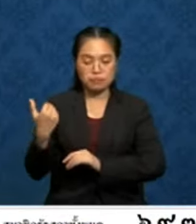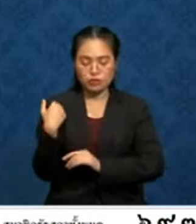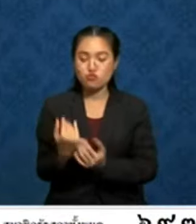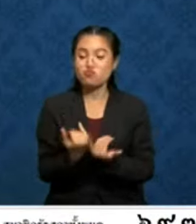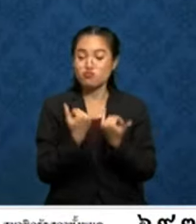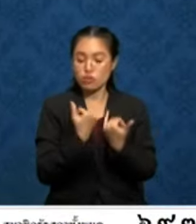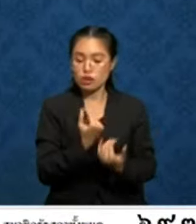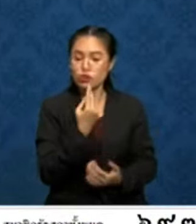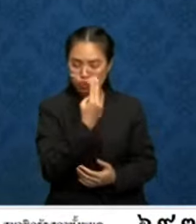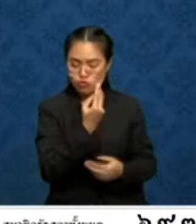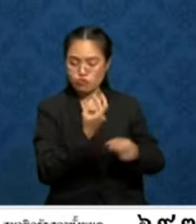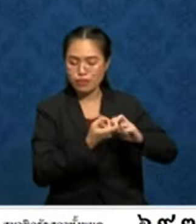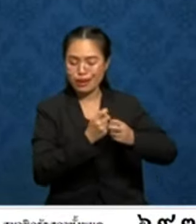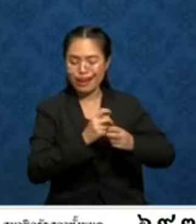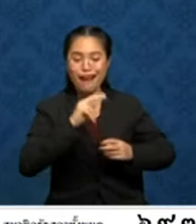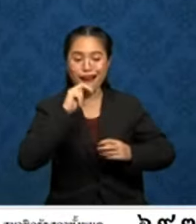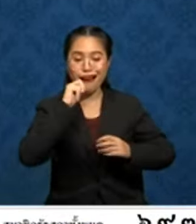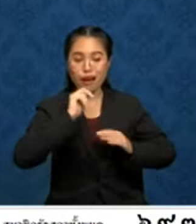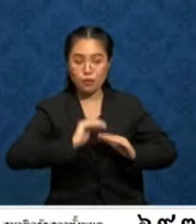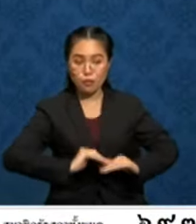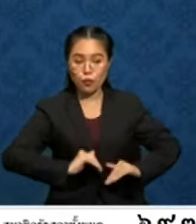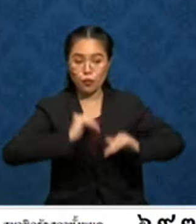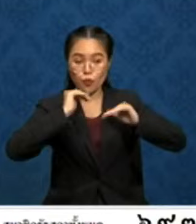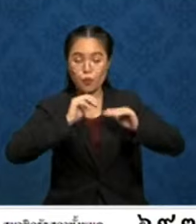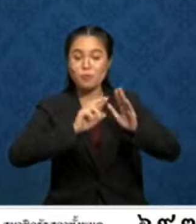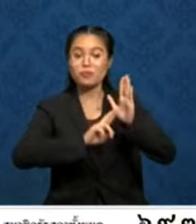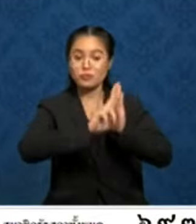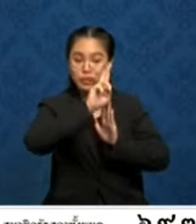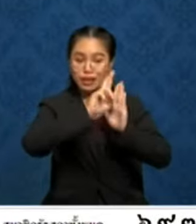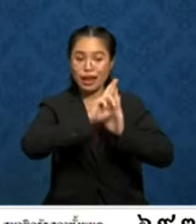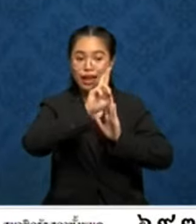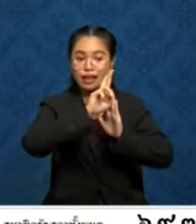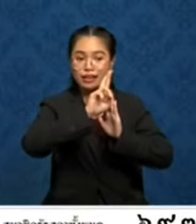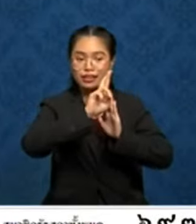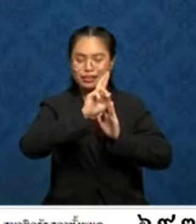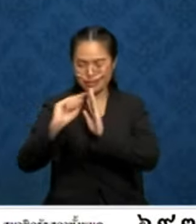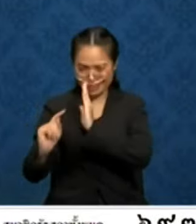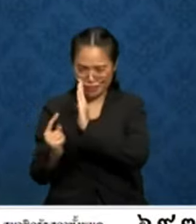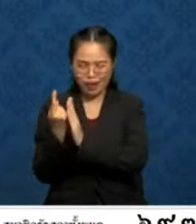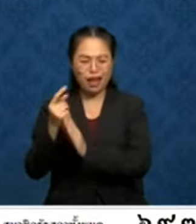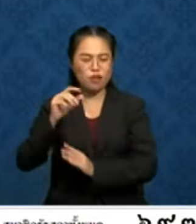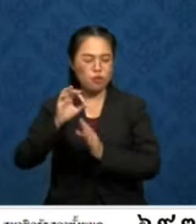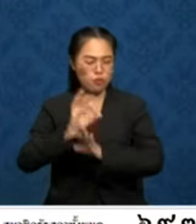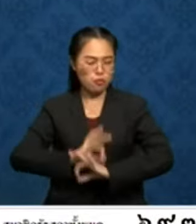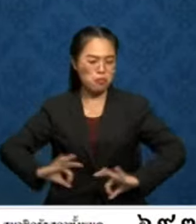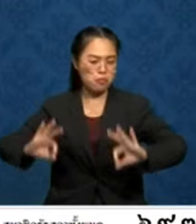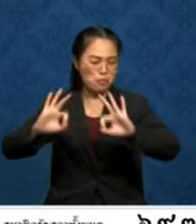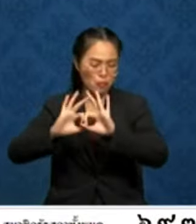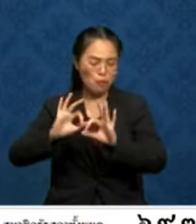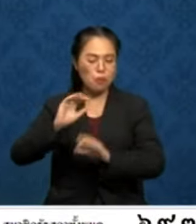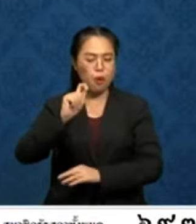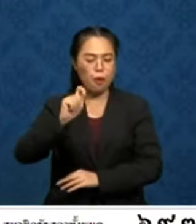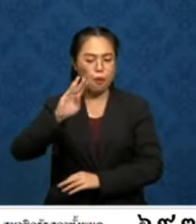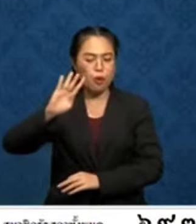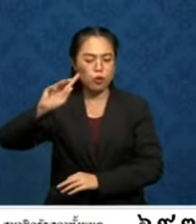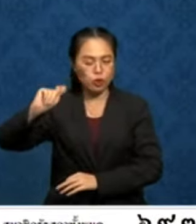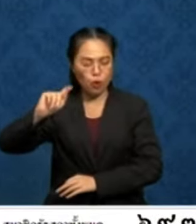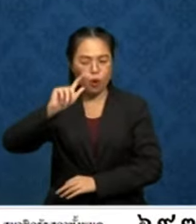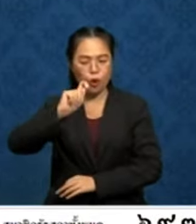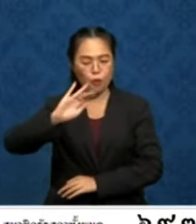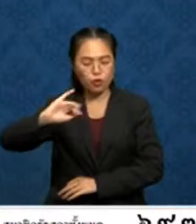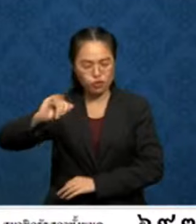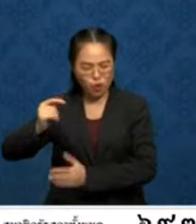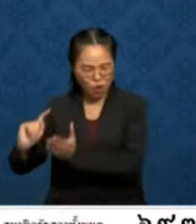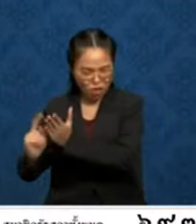เชียงรายหน่วยงานที่ช่วยเหลือประชาชนหน่วยงานแรกก็คือองค์กรปกครองส่วนท้องถิ่นครับหน่วยงานส่วนกลางหน่วยงานส่วน